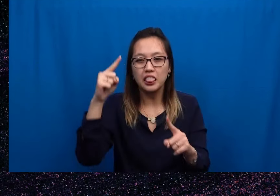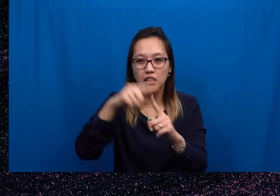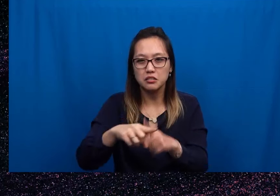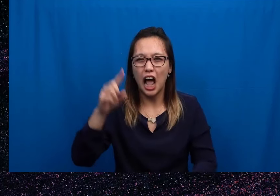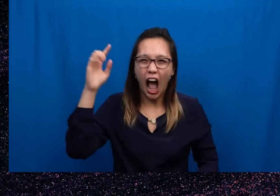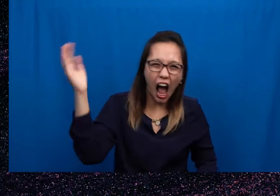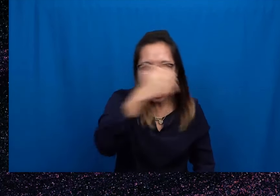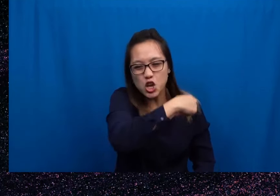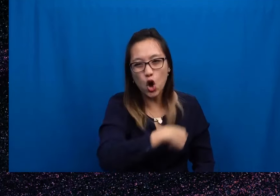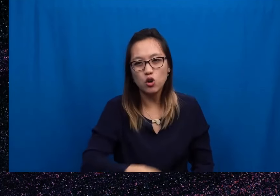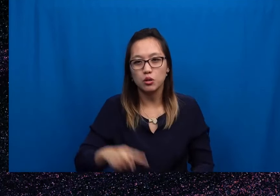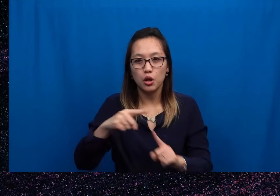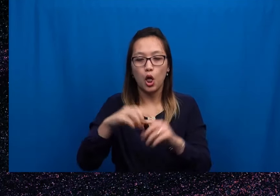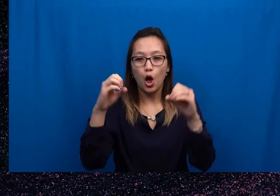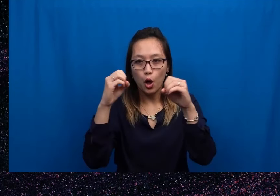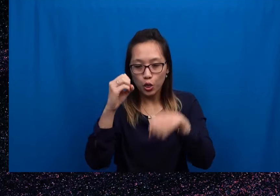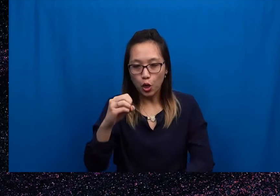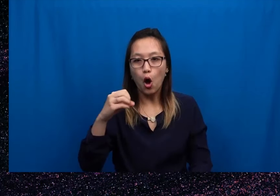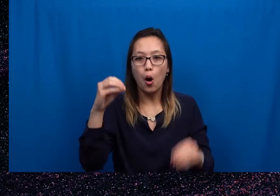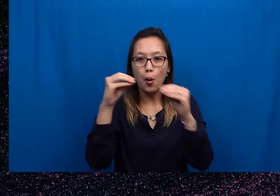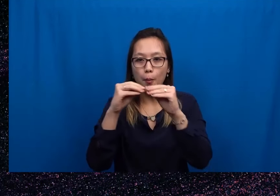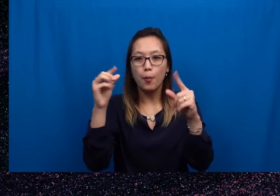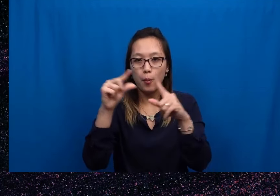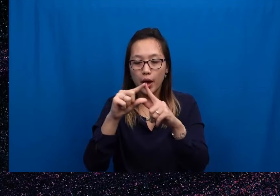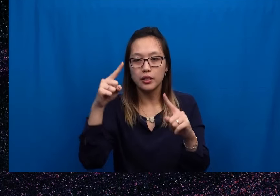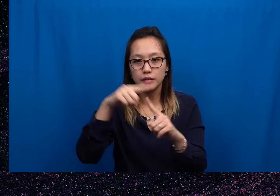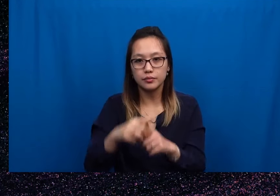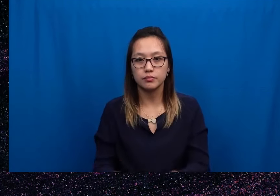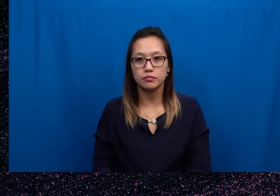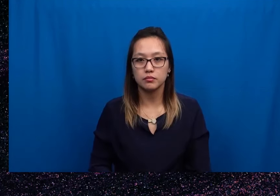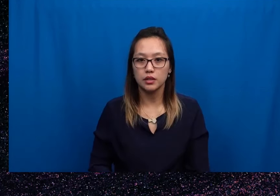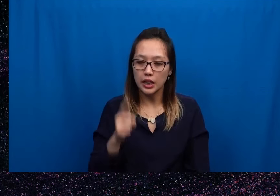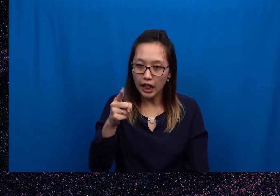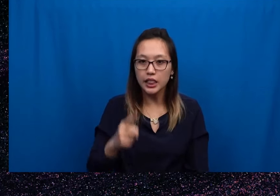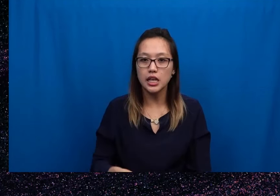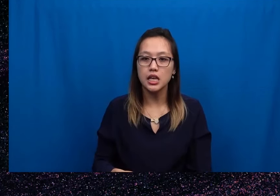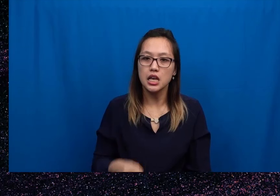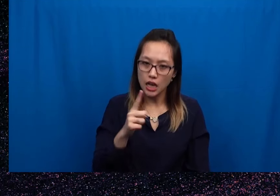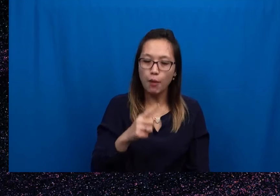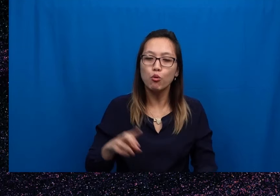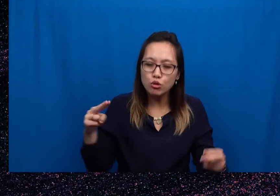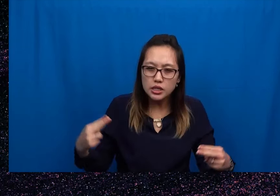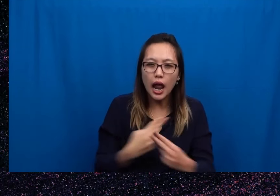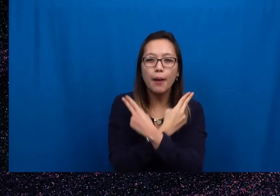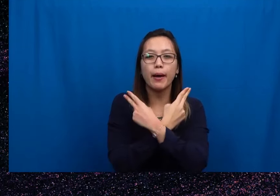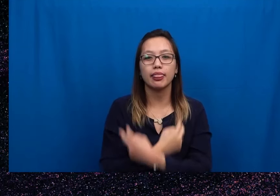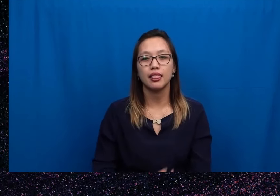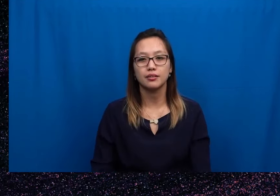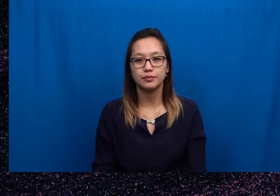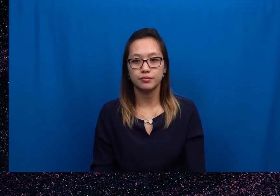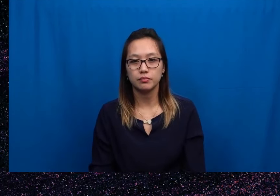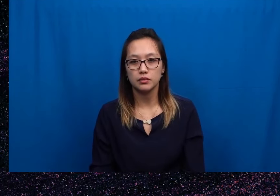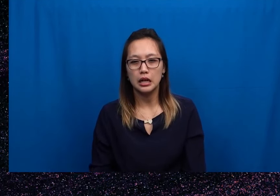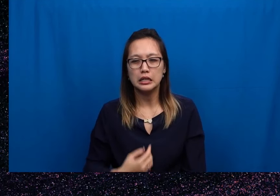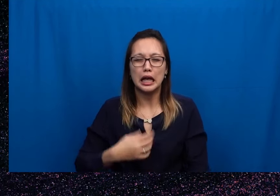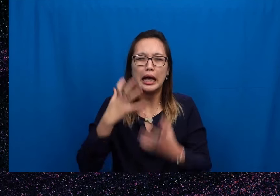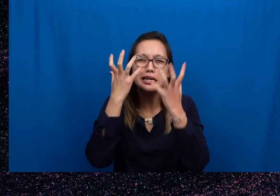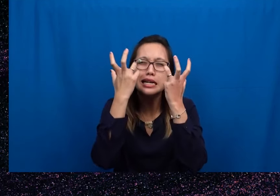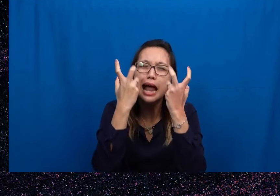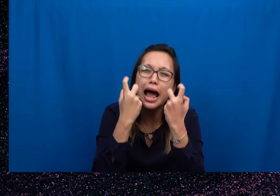selamat. Bertobat, terima Yesus, maka kamu akan selamat. Saya robek hati saya